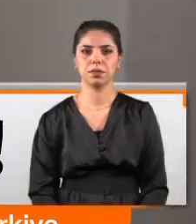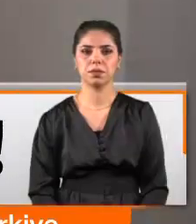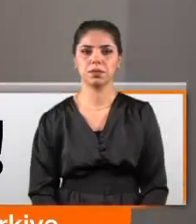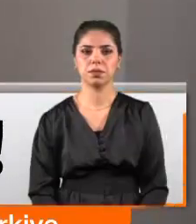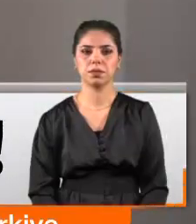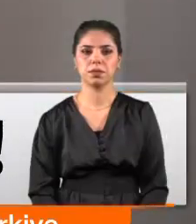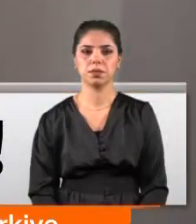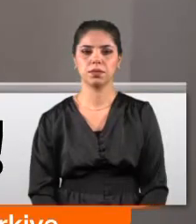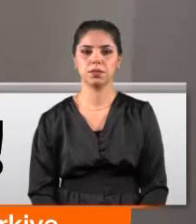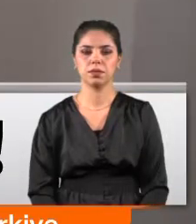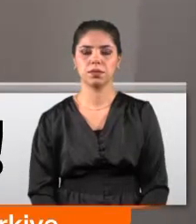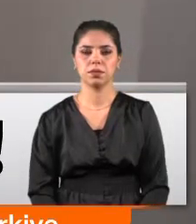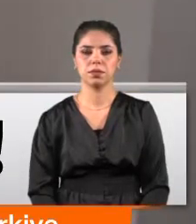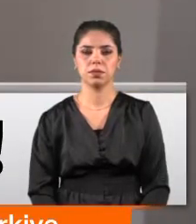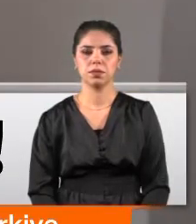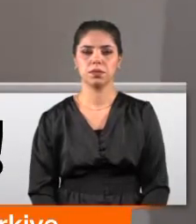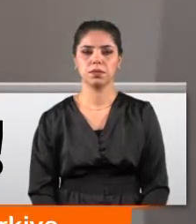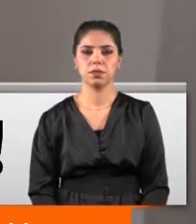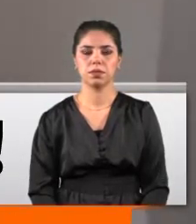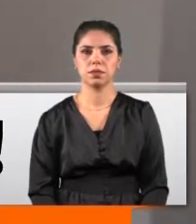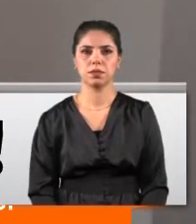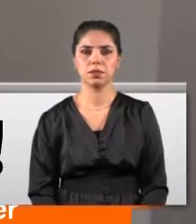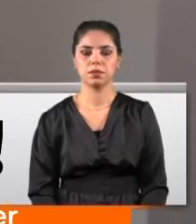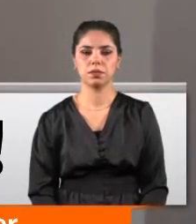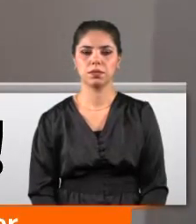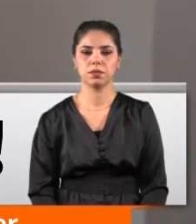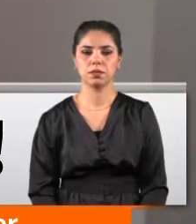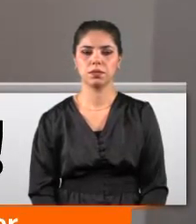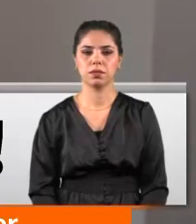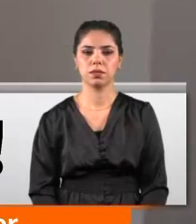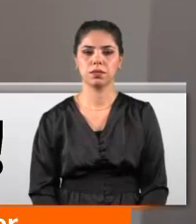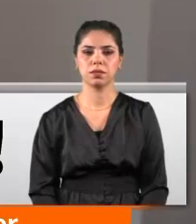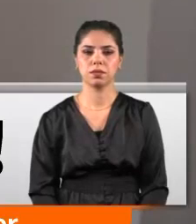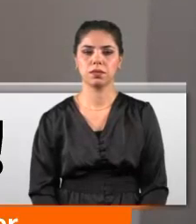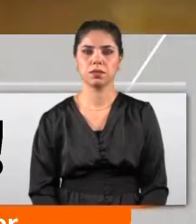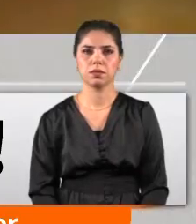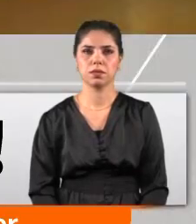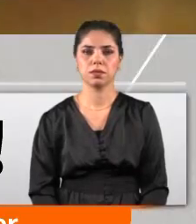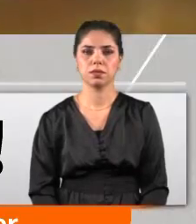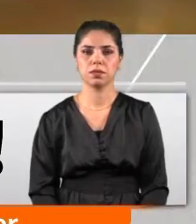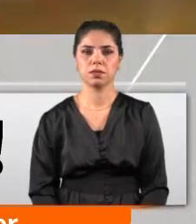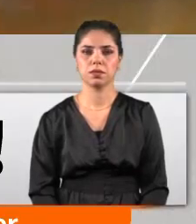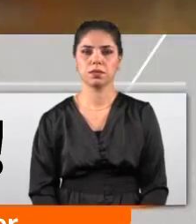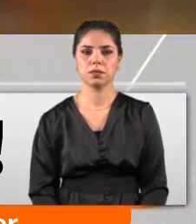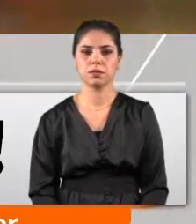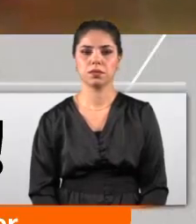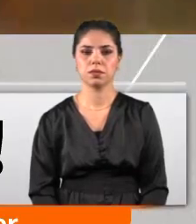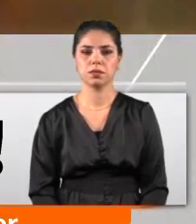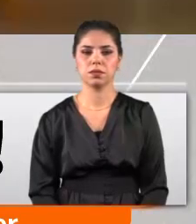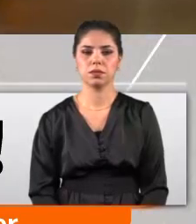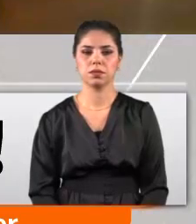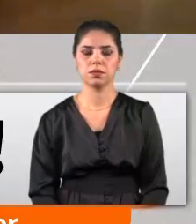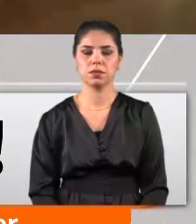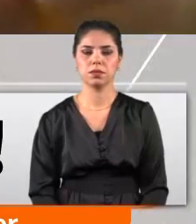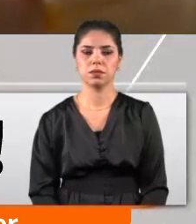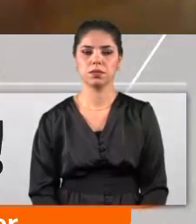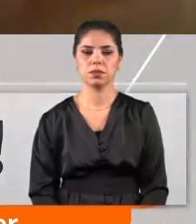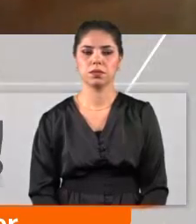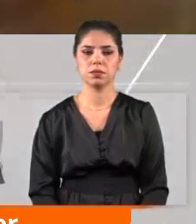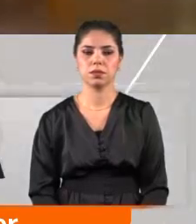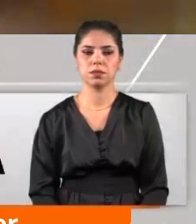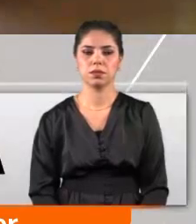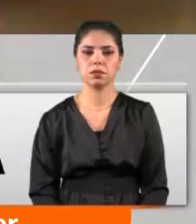Herkes kendi adaletini kendi sağlasın. Bu çok yanlış dedik. Biz günlerdir konuşuyoruz. Şimdi ruhsatsız yani olduğu için biraz tedirginim ben. Sana şöyle söyleyebilirim